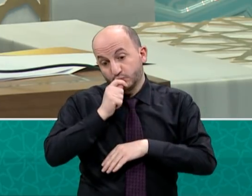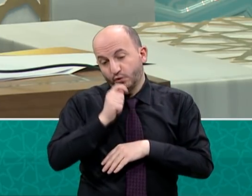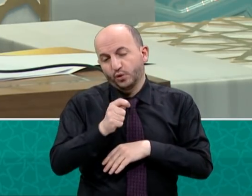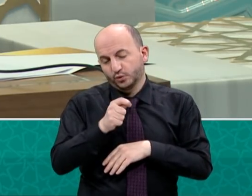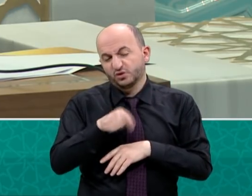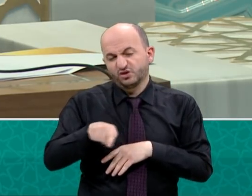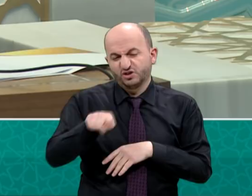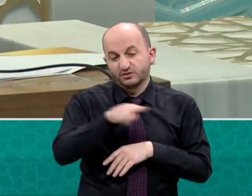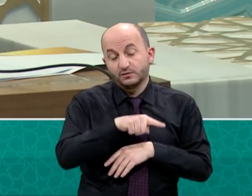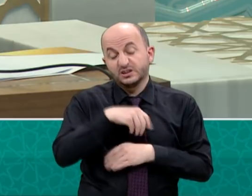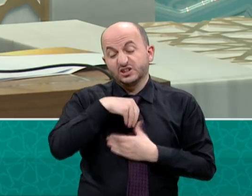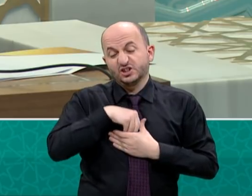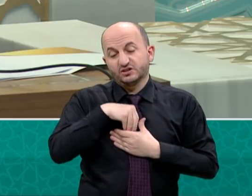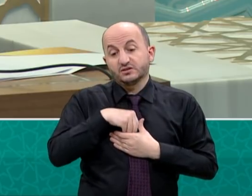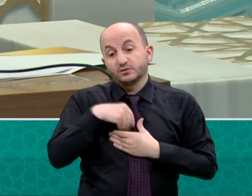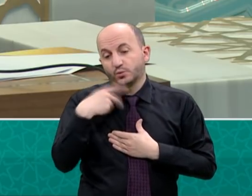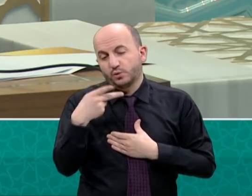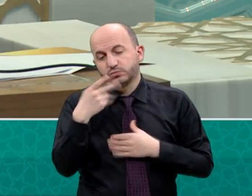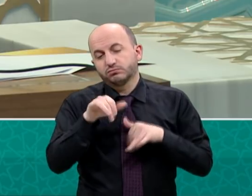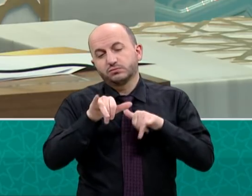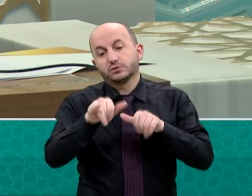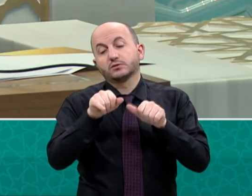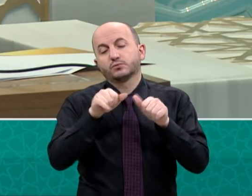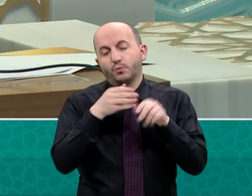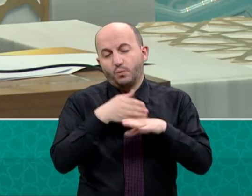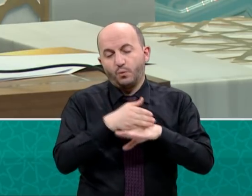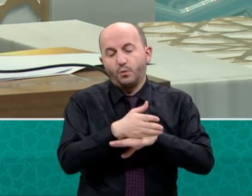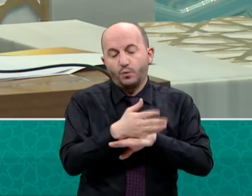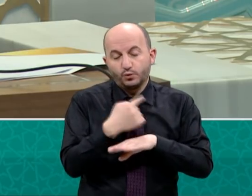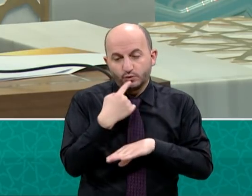sözlüdürler, özleri bir, sözleri birdir diyor Allah-u Teala.